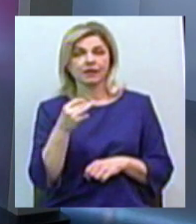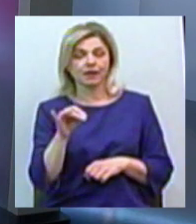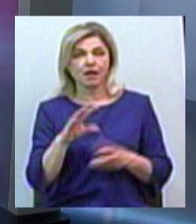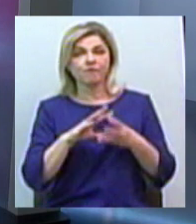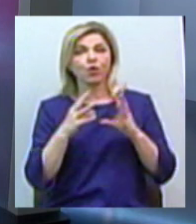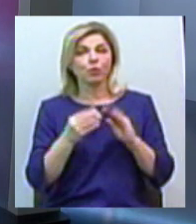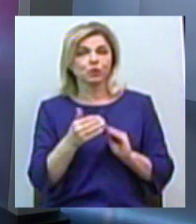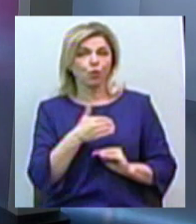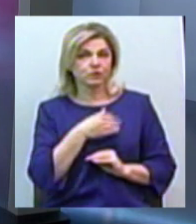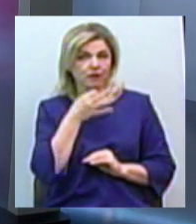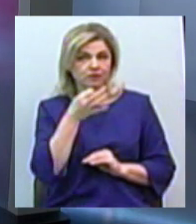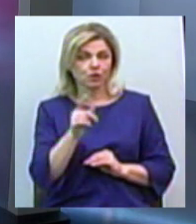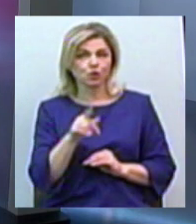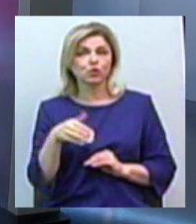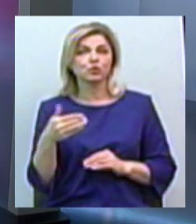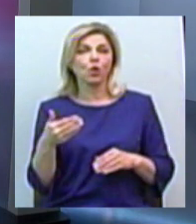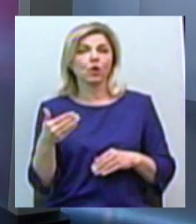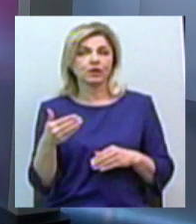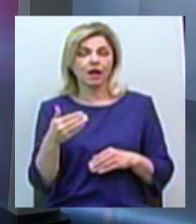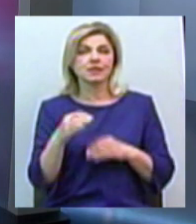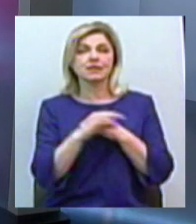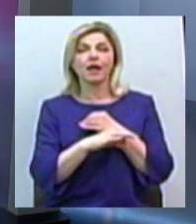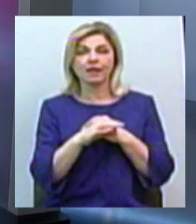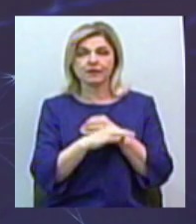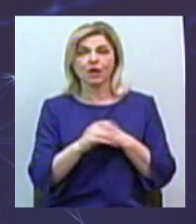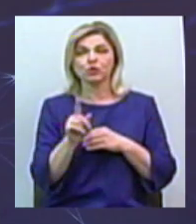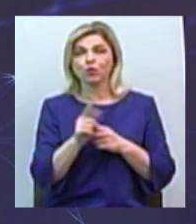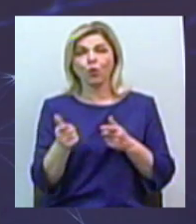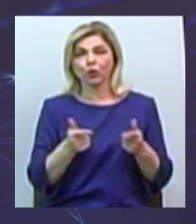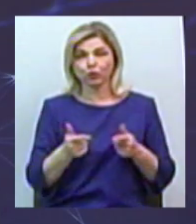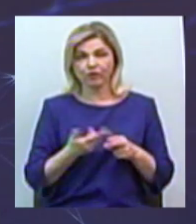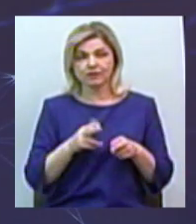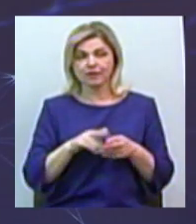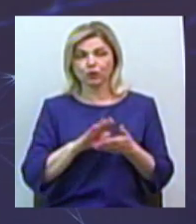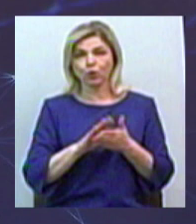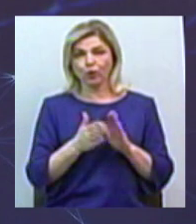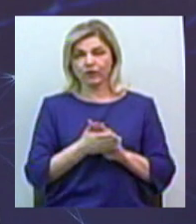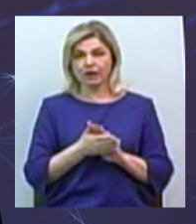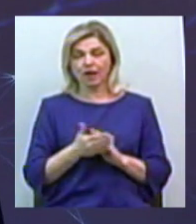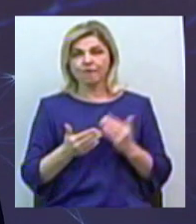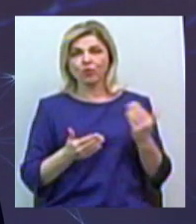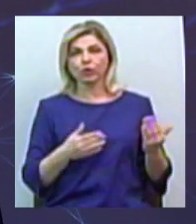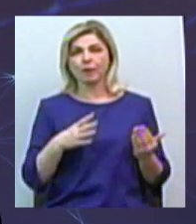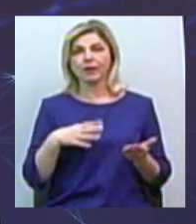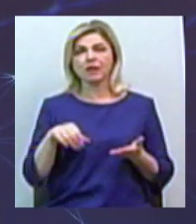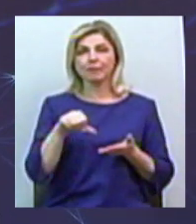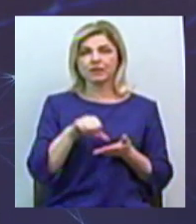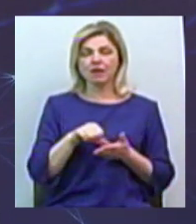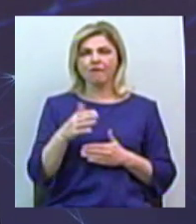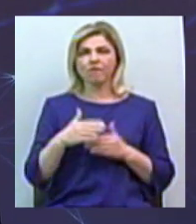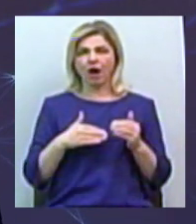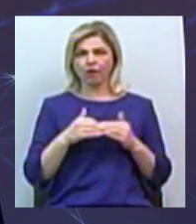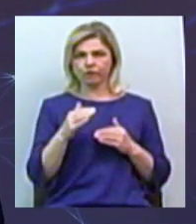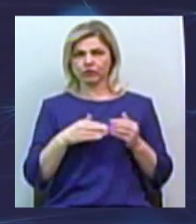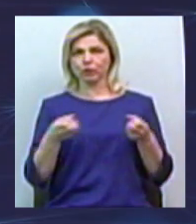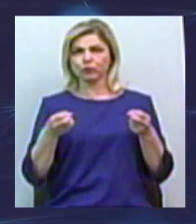що сторона, західна сторона, яка готувала цей договір, вона була представлена фаховими